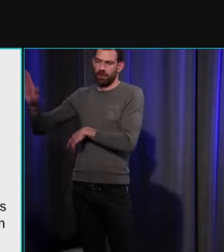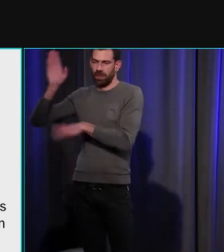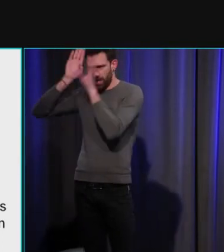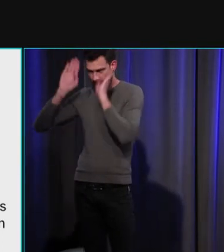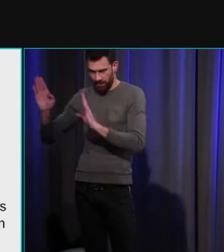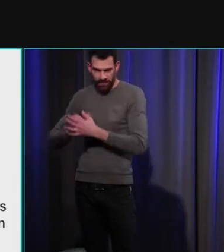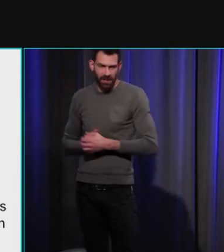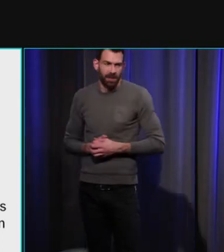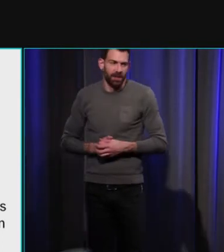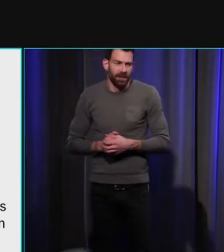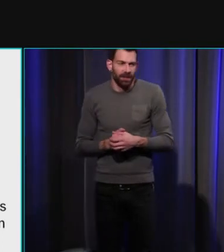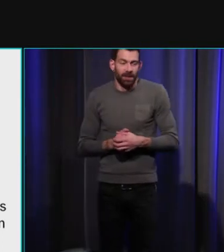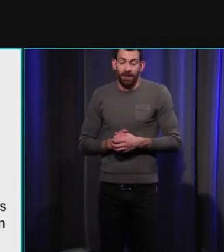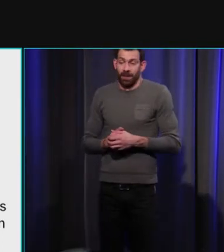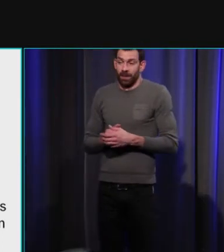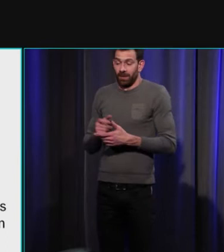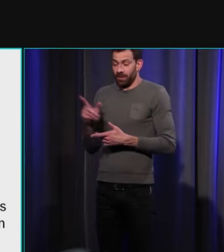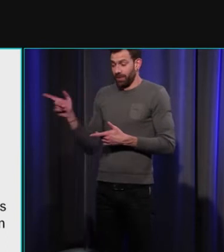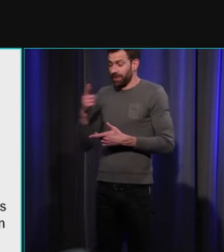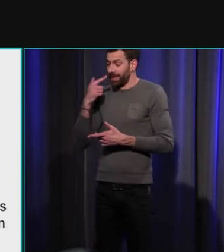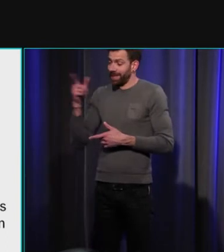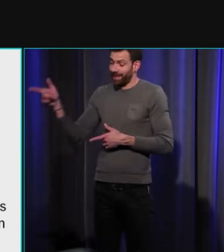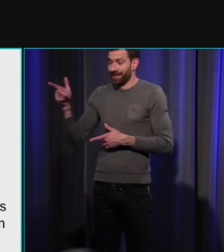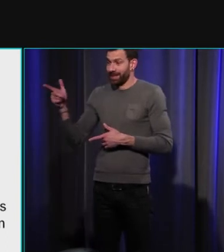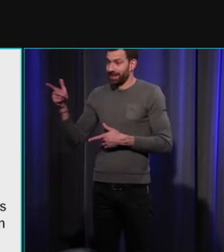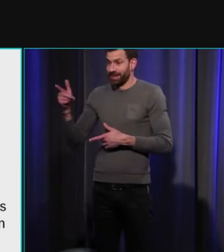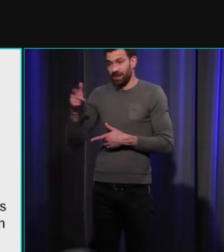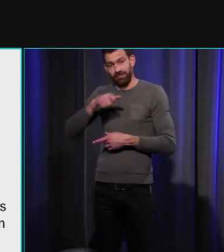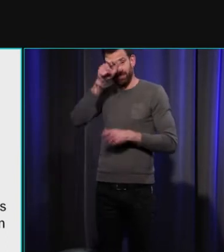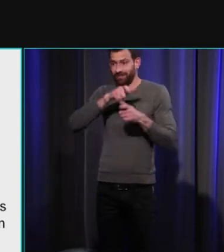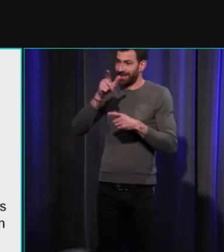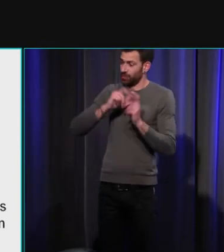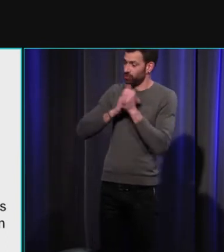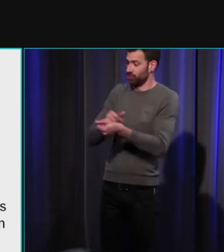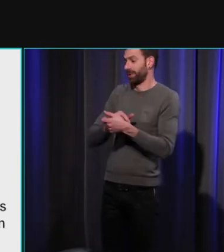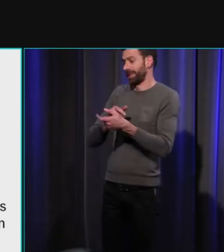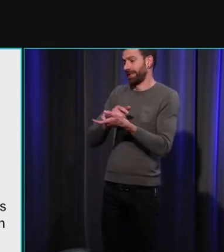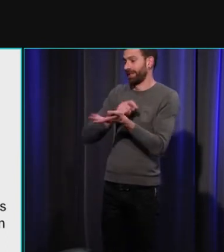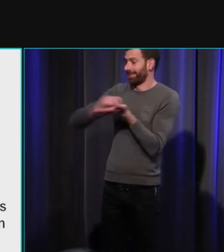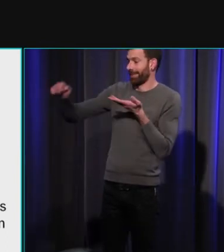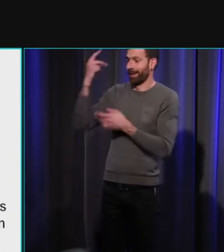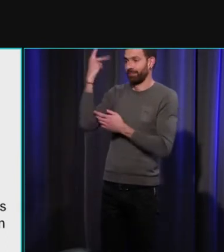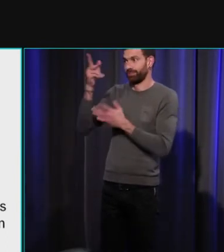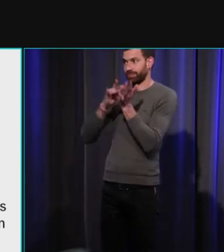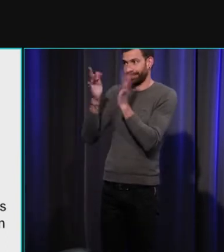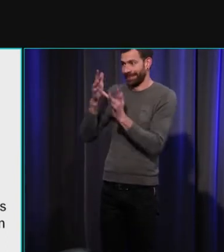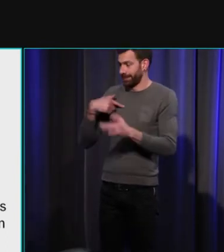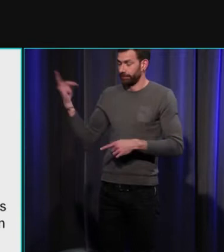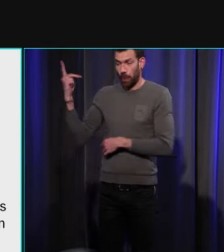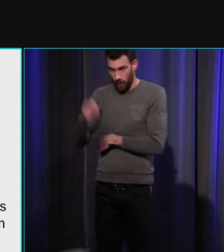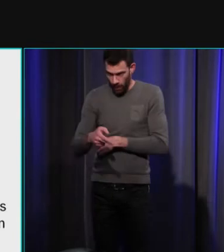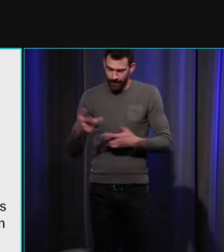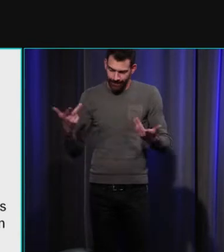de maître pour utiliser l'expression médiévale lors pas sur les pas du christ et bien il y a ceux qui